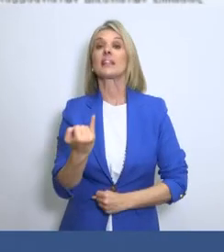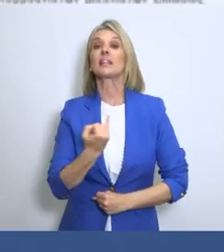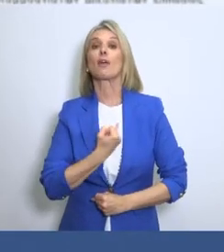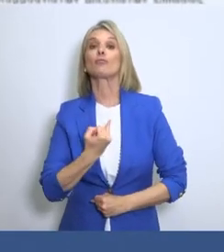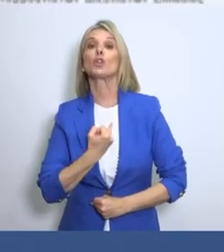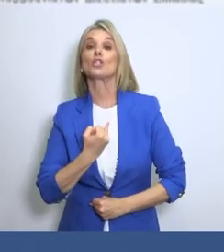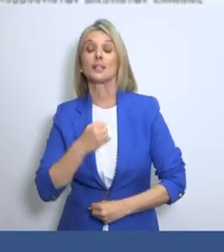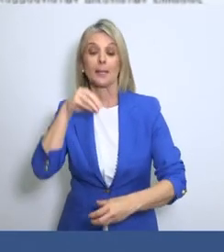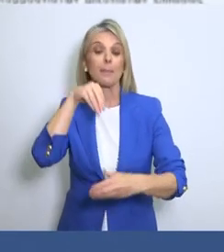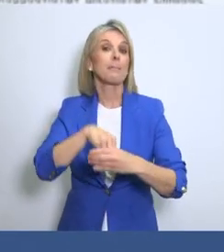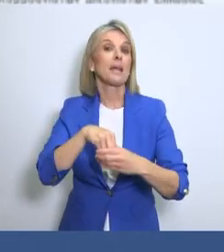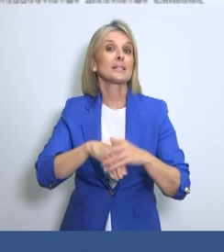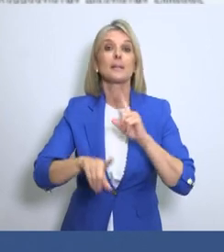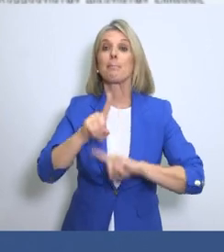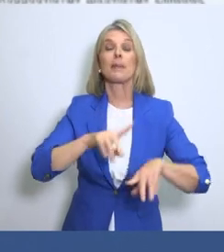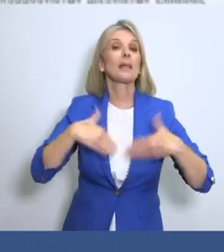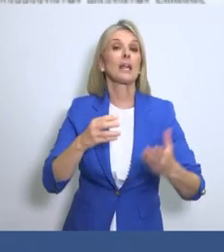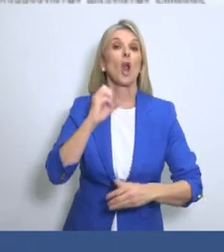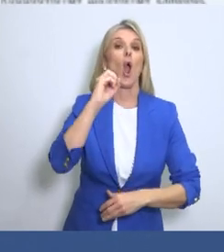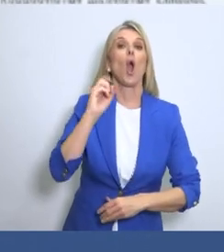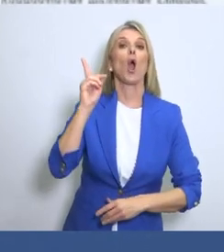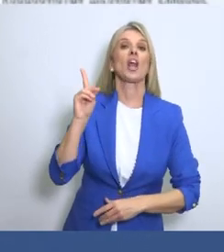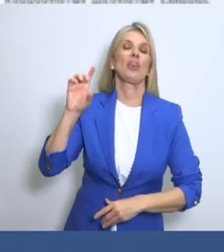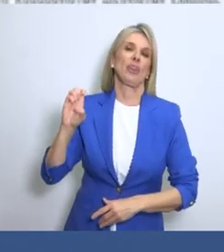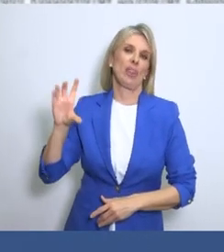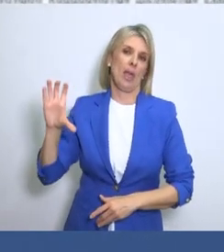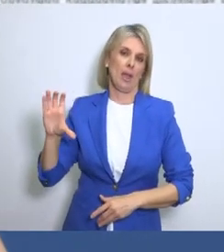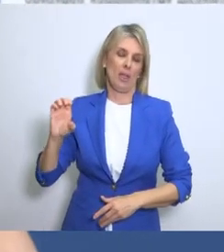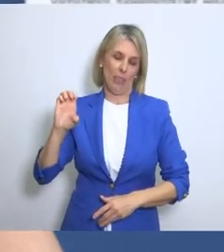φυσιογνωμία της ΟΚΔΕ. Ας ξεκινήσουμε.